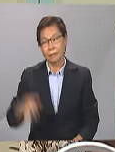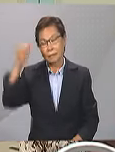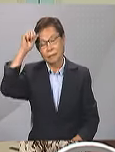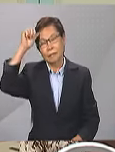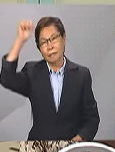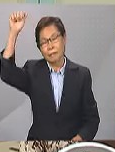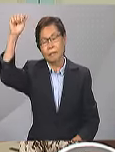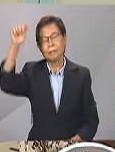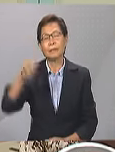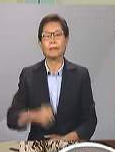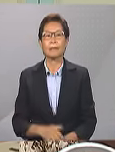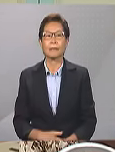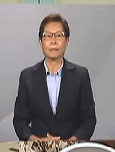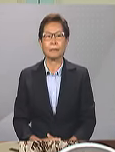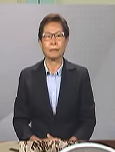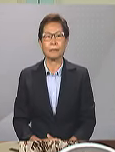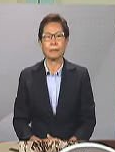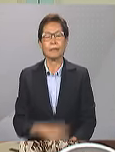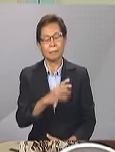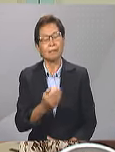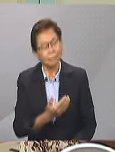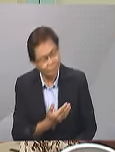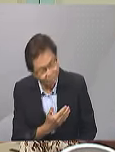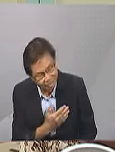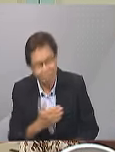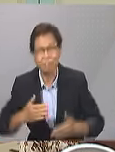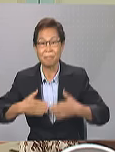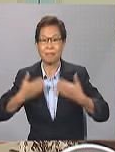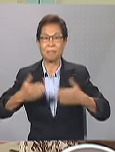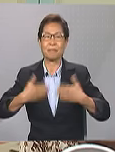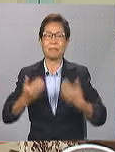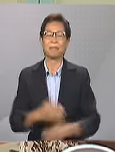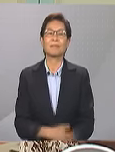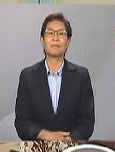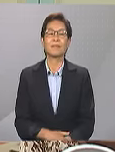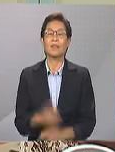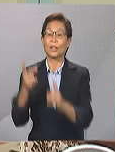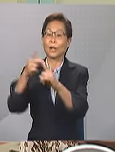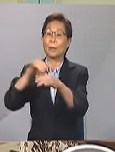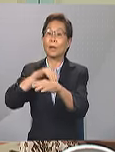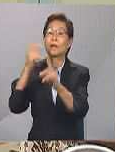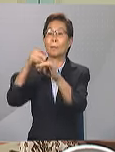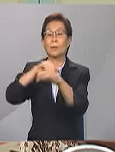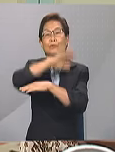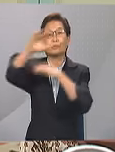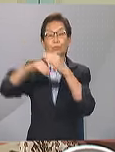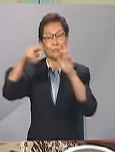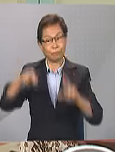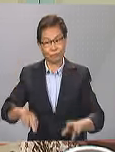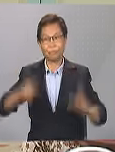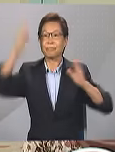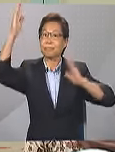assalamualaikum warahmatullahi wabarakatuh dan Salam Sejahtera sejahtera kepada seluruh rakyat